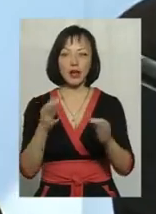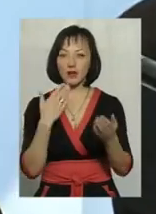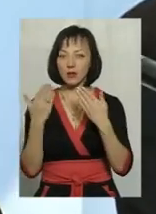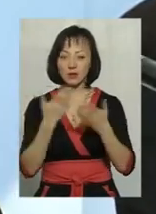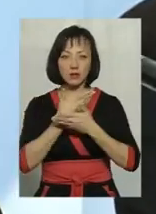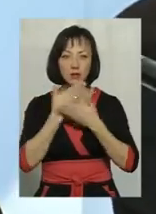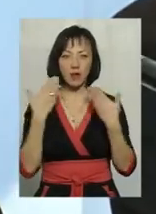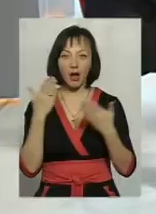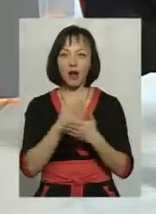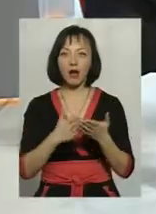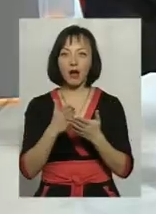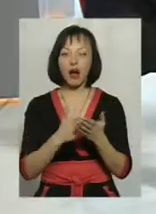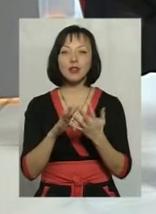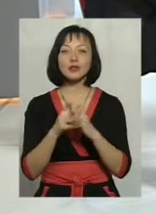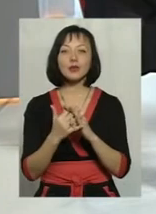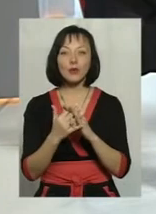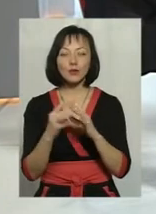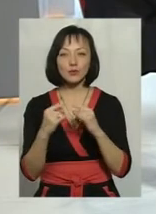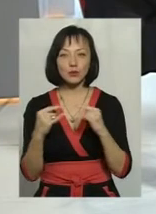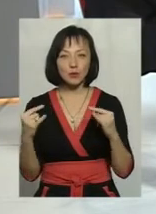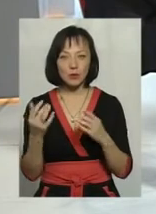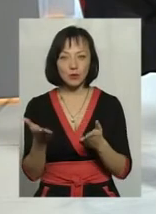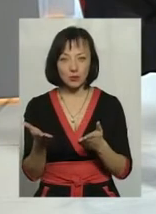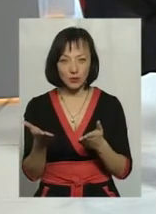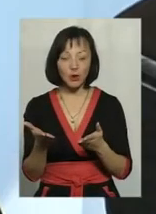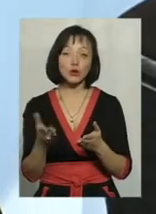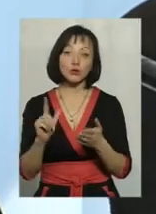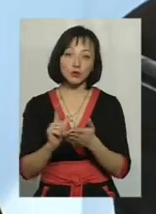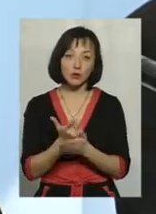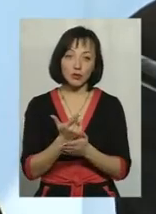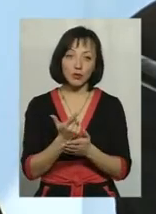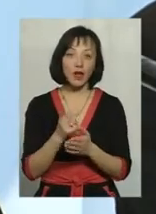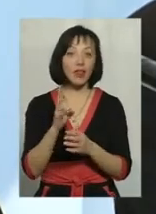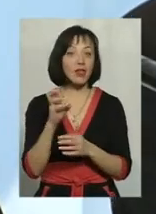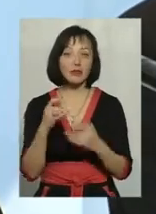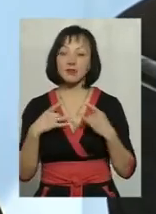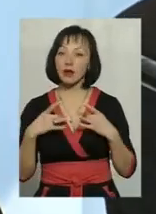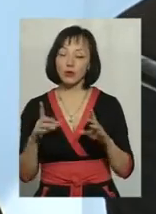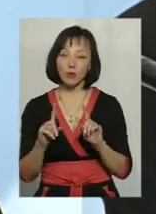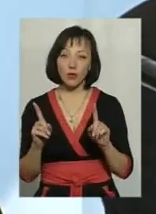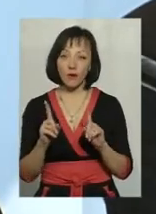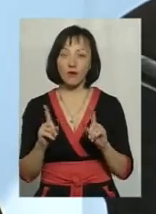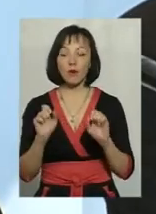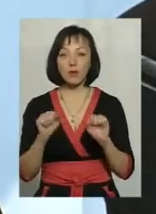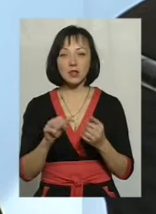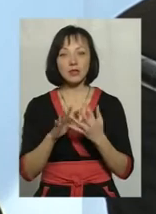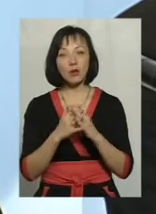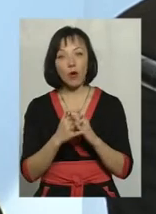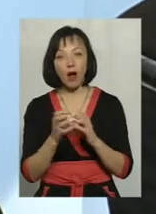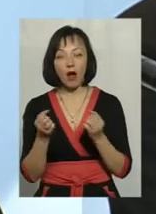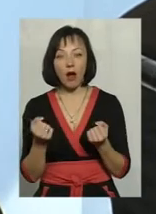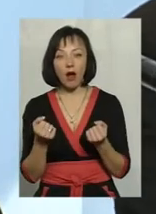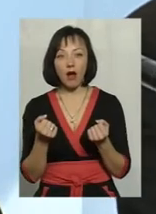відношення. Абсолютно. А до сільського столу? А от до сільського столу, знову ж таки, не святкового. І, можливо, не сільського, а